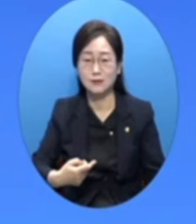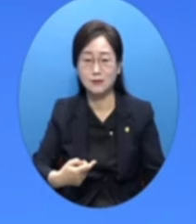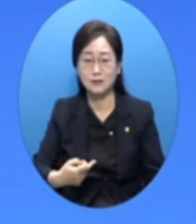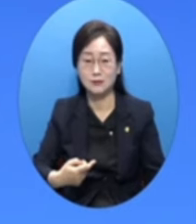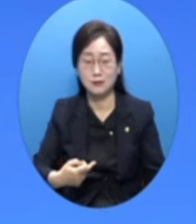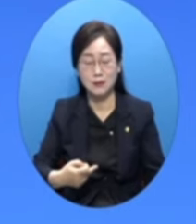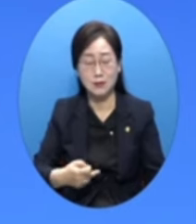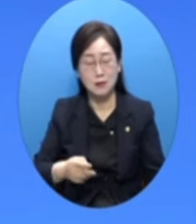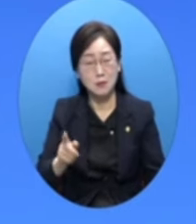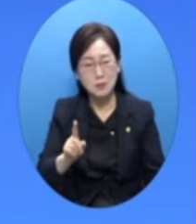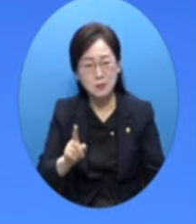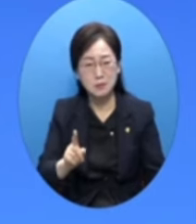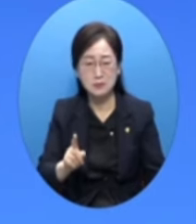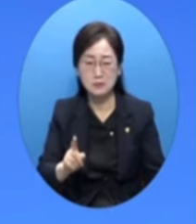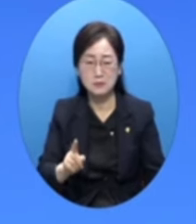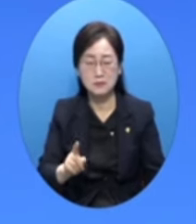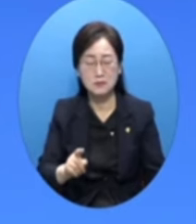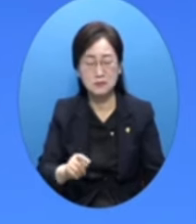어려서부터